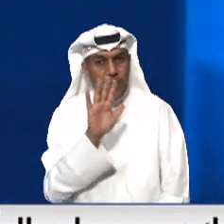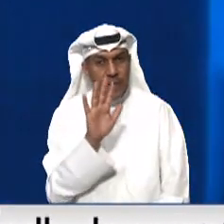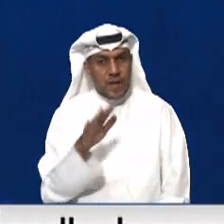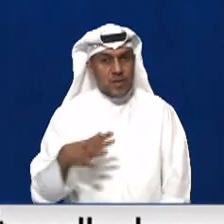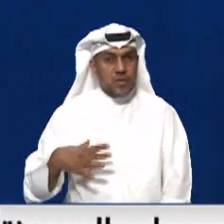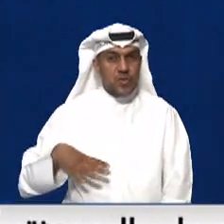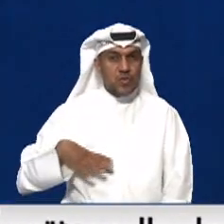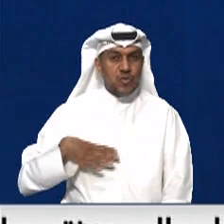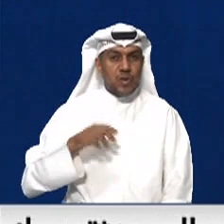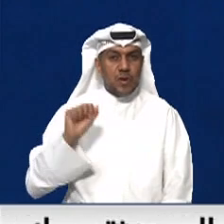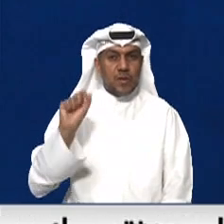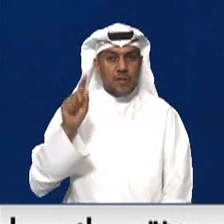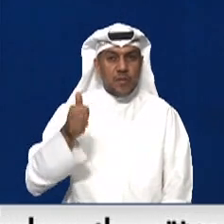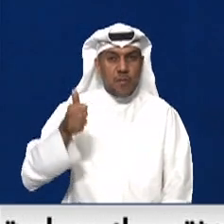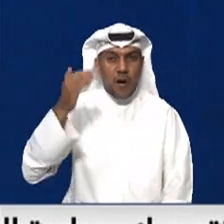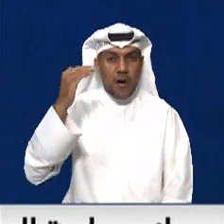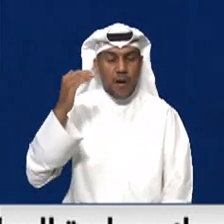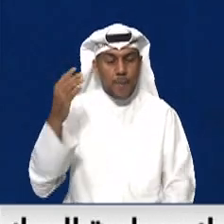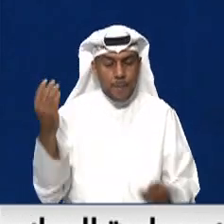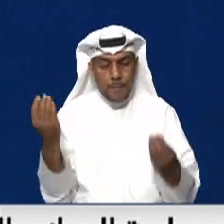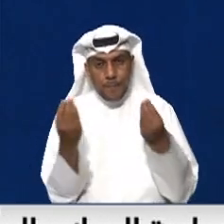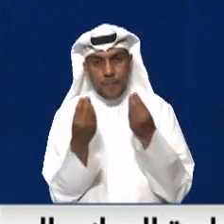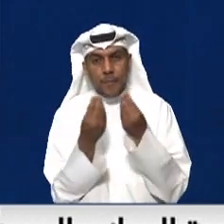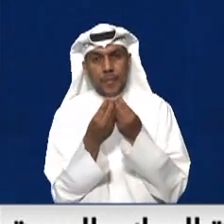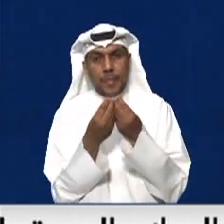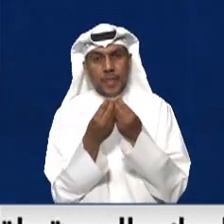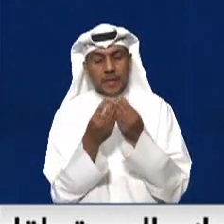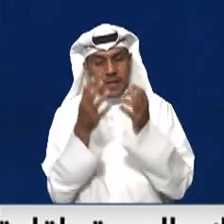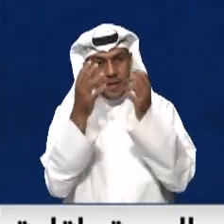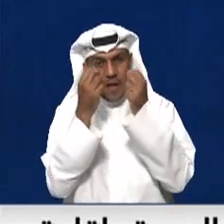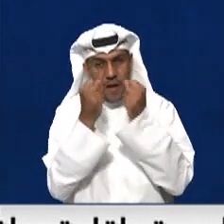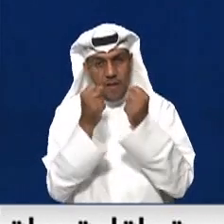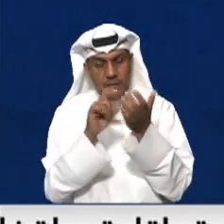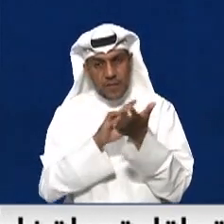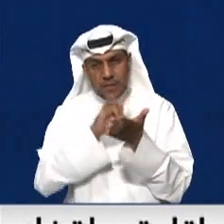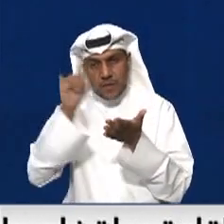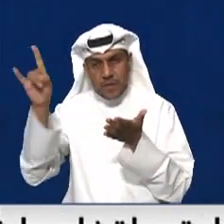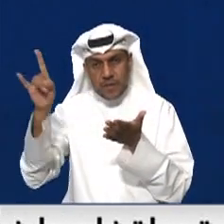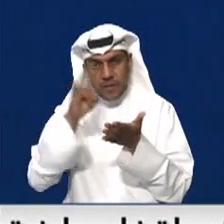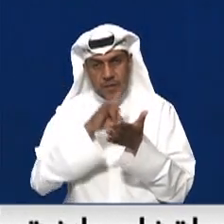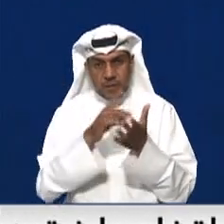الشيخ صباح ناصر صباح الأحمد الصباح، رافقت سموه السلامة في الحل والترحال.